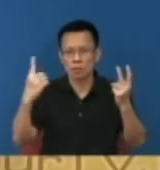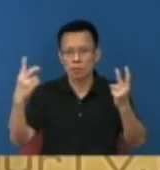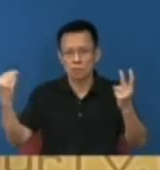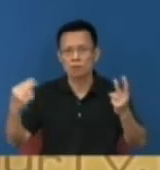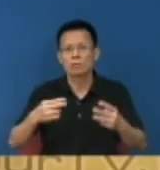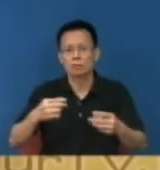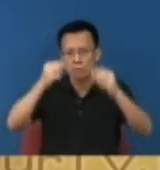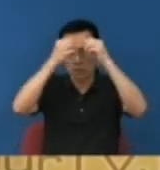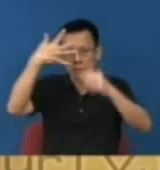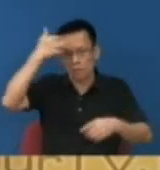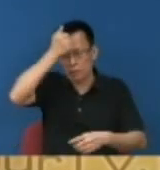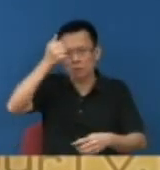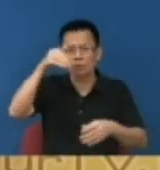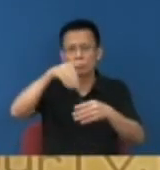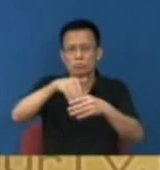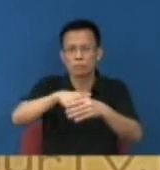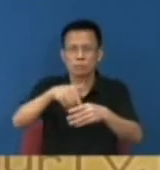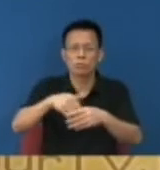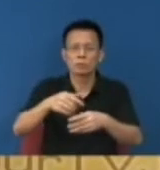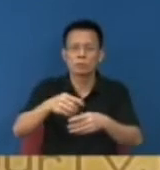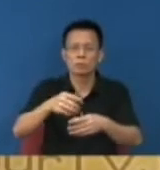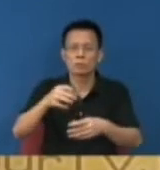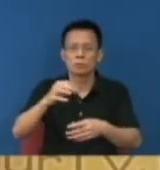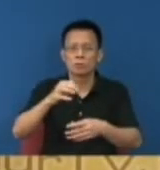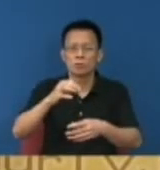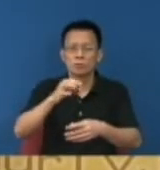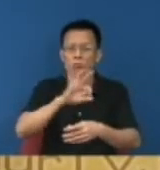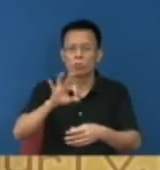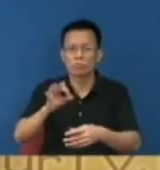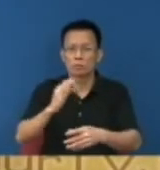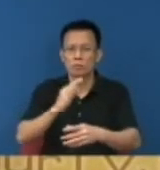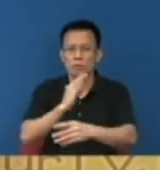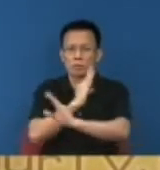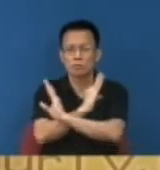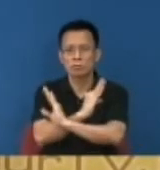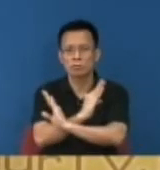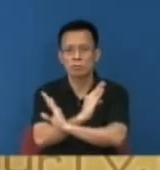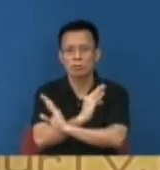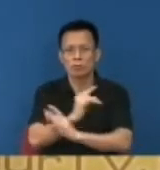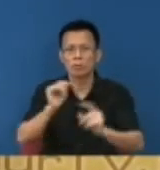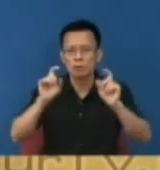舉方面無險可守，這個就是為什麼民主黨